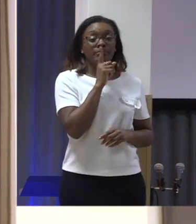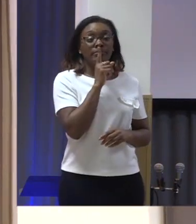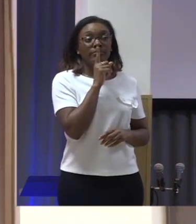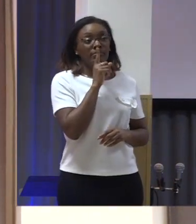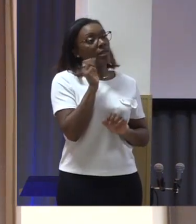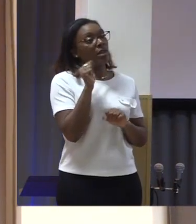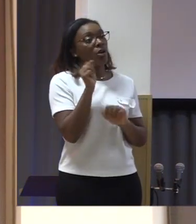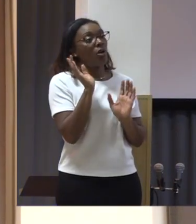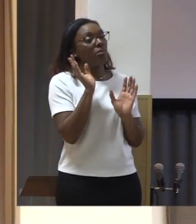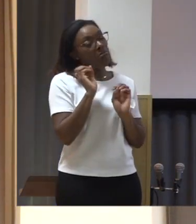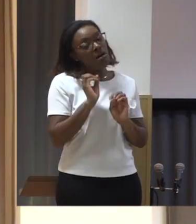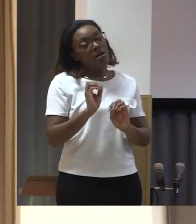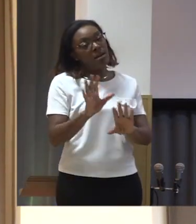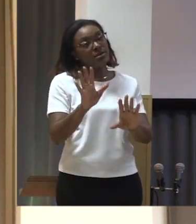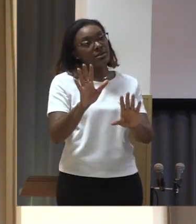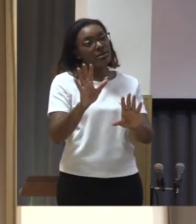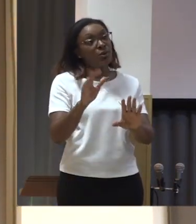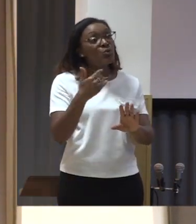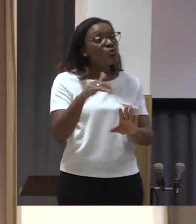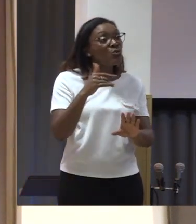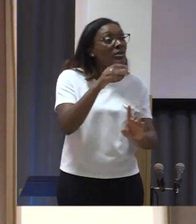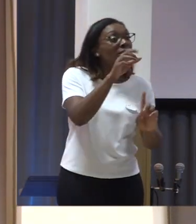voyons comment Saül a fini.